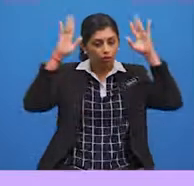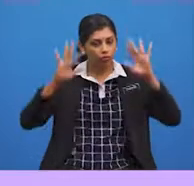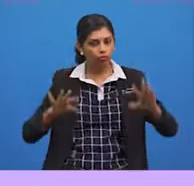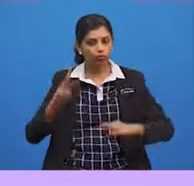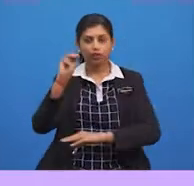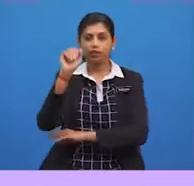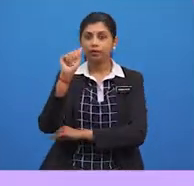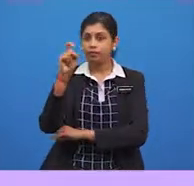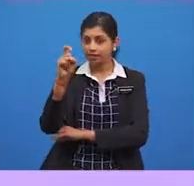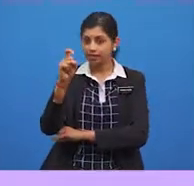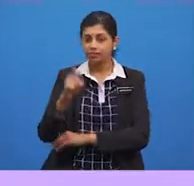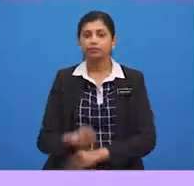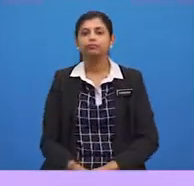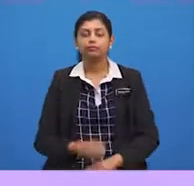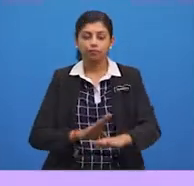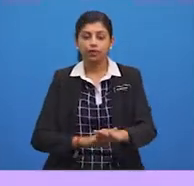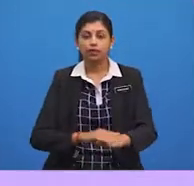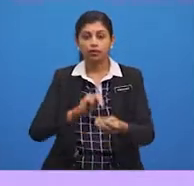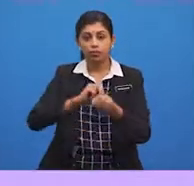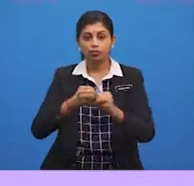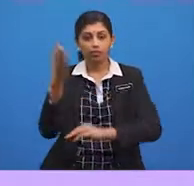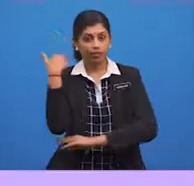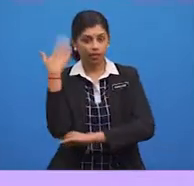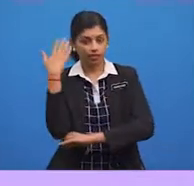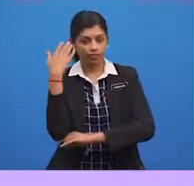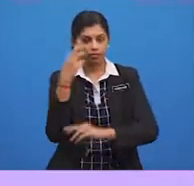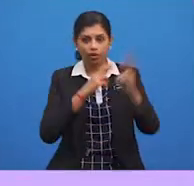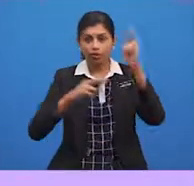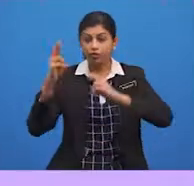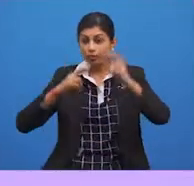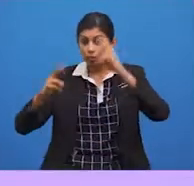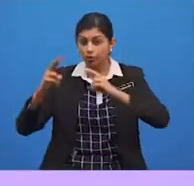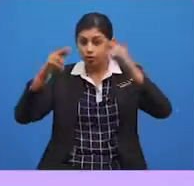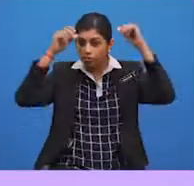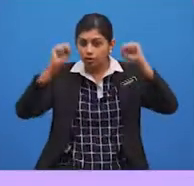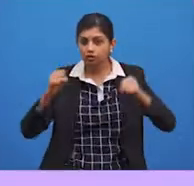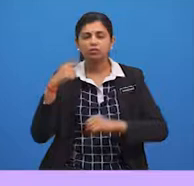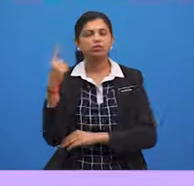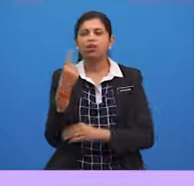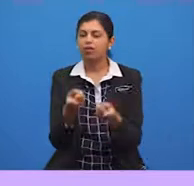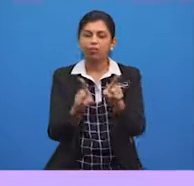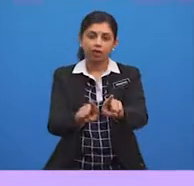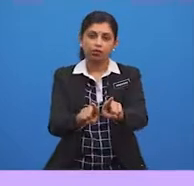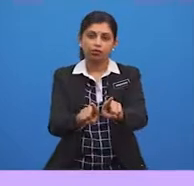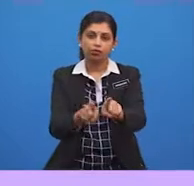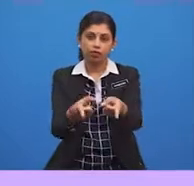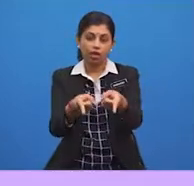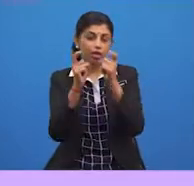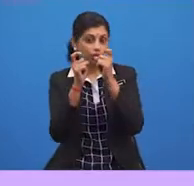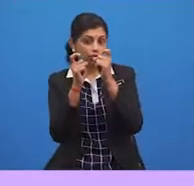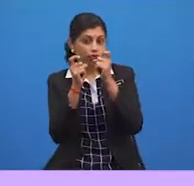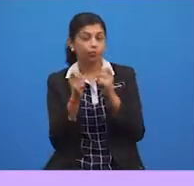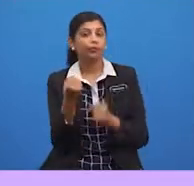pada musim panas, manakala ribut salji sering berlaku dengan kelajuan